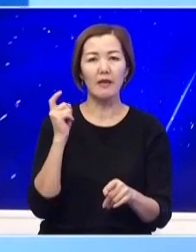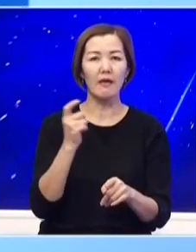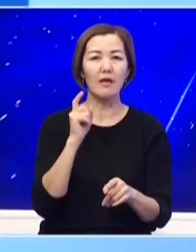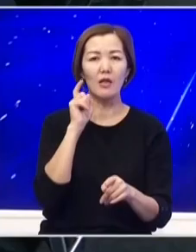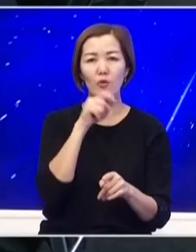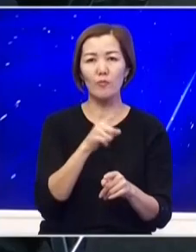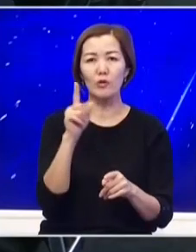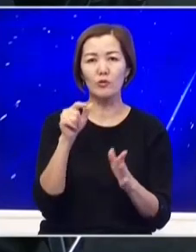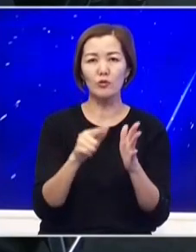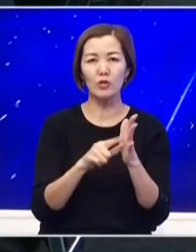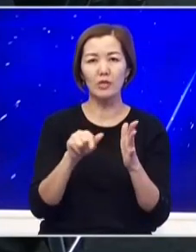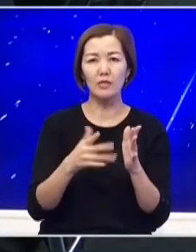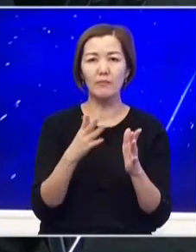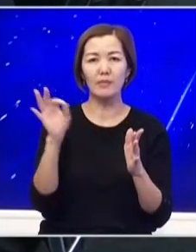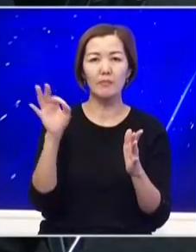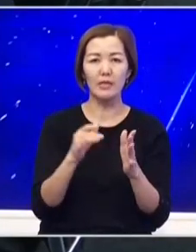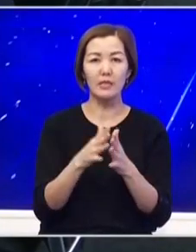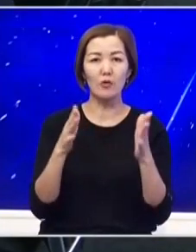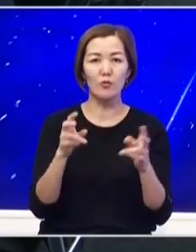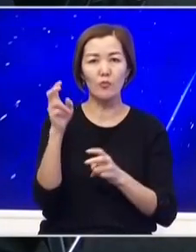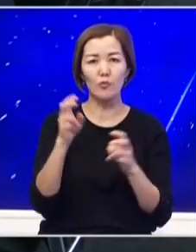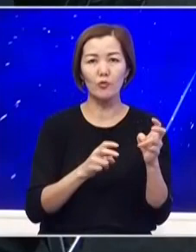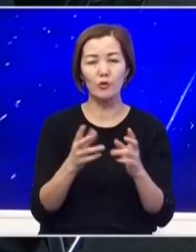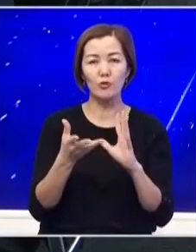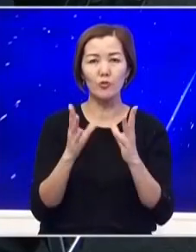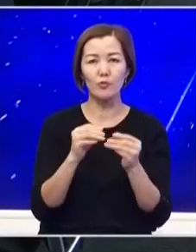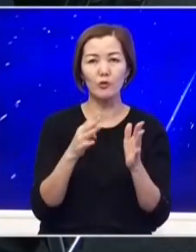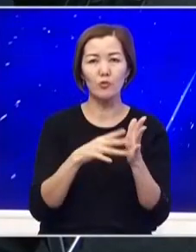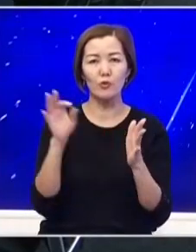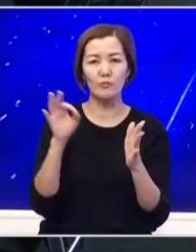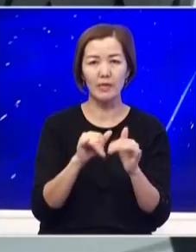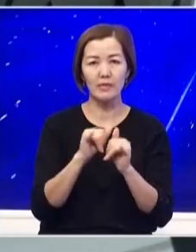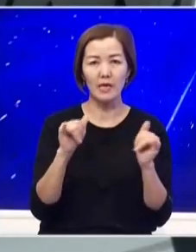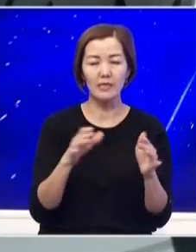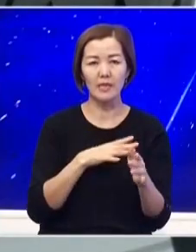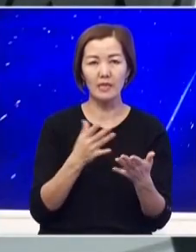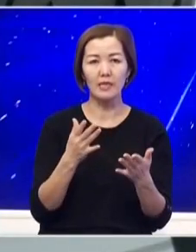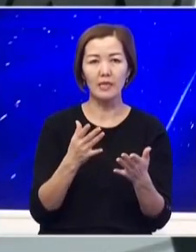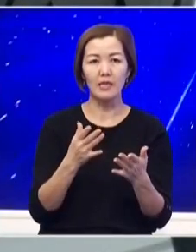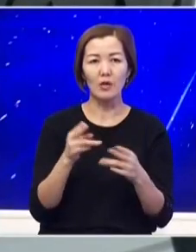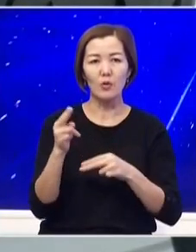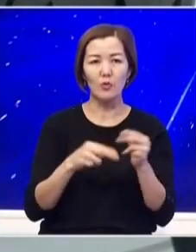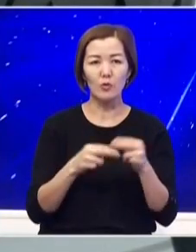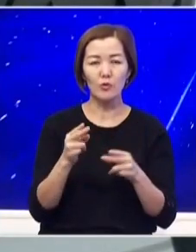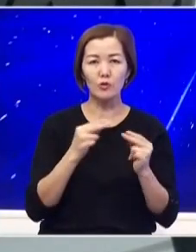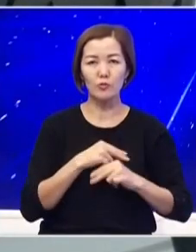көрсеткіш 107,5%-дан асты. Өнеркәсіп өнімінің көлемі 9%-ға, дерлік құрылыс